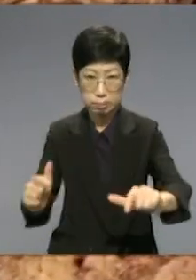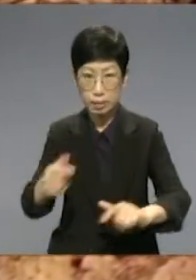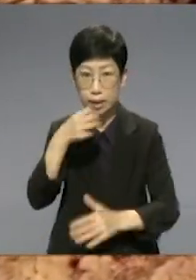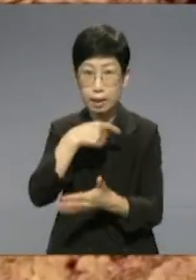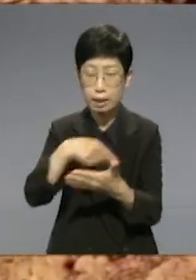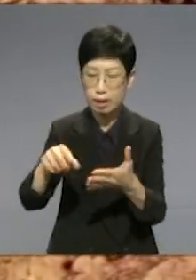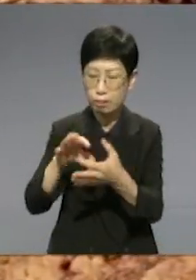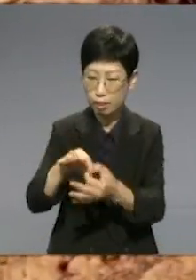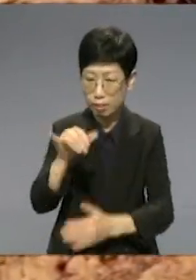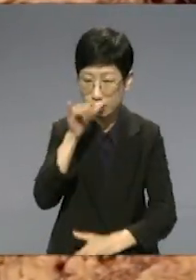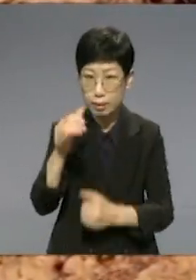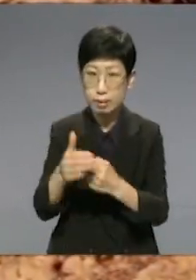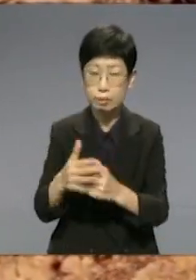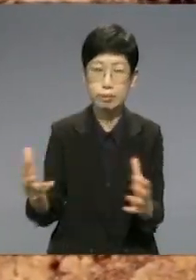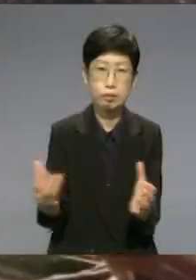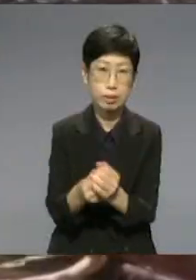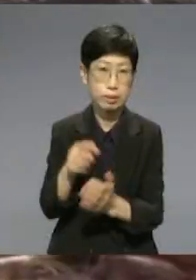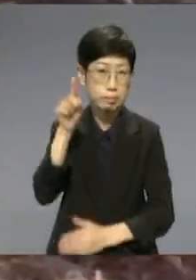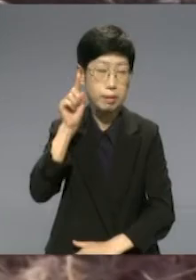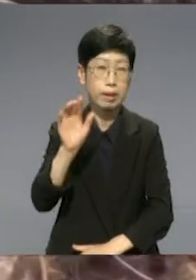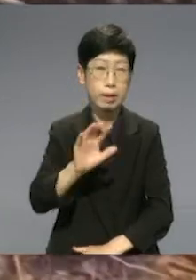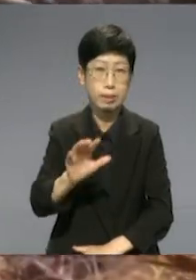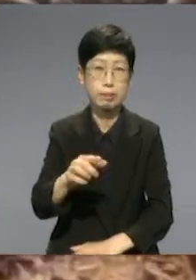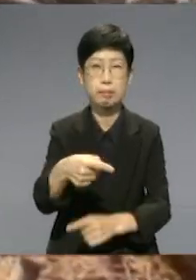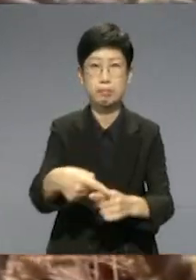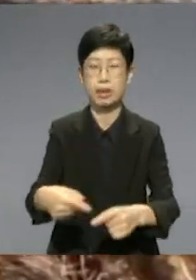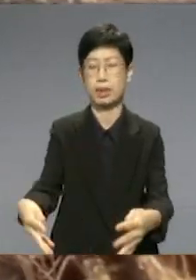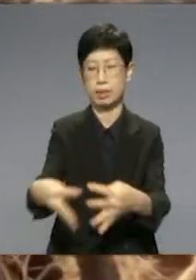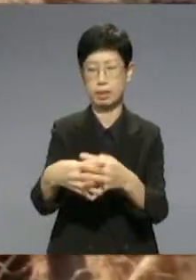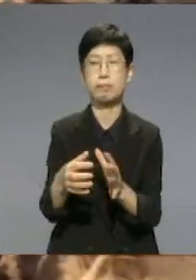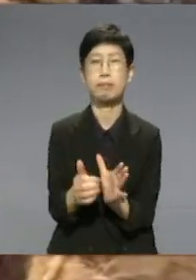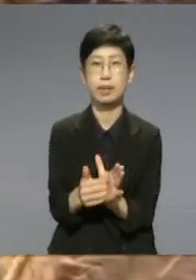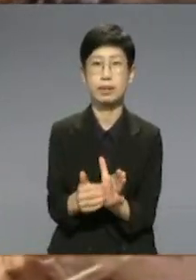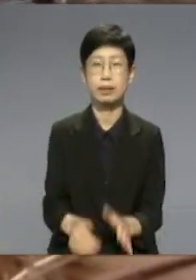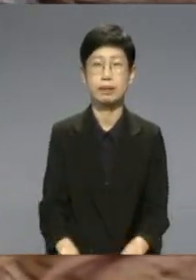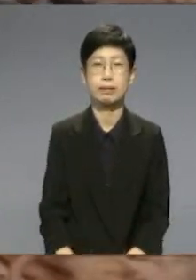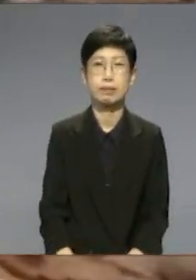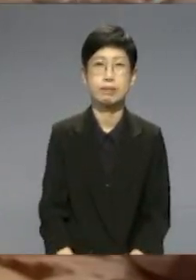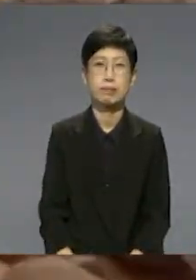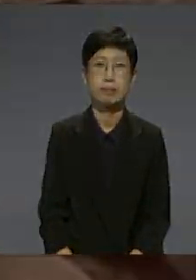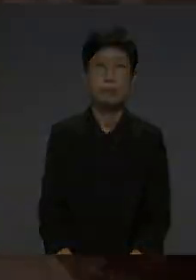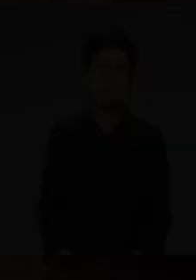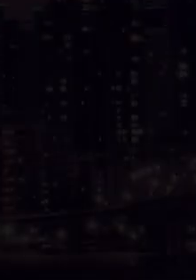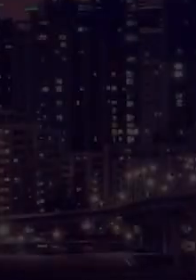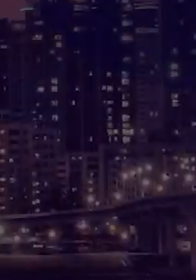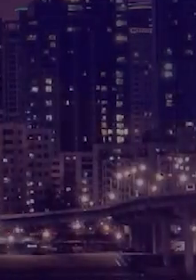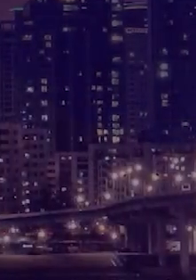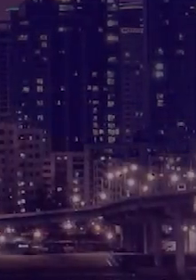반쪽짜리 합의에 그쳤다는 비판이 나오고 있습니다. 월드뉴스 정진호입니다.